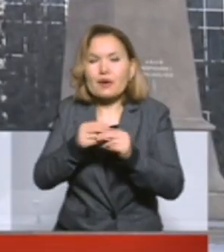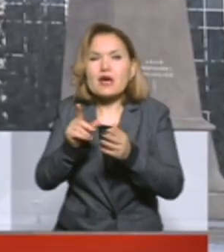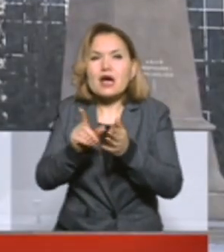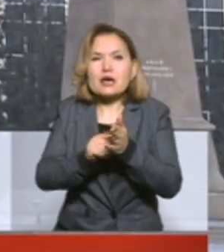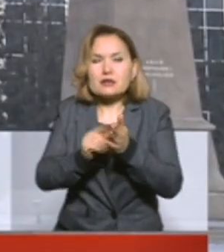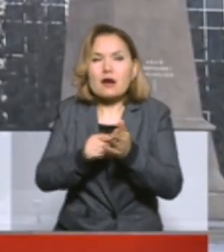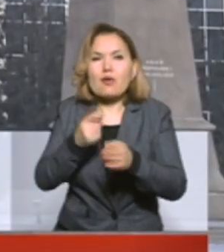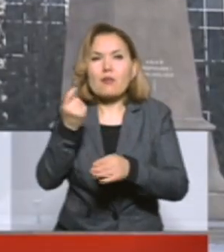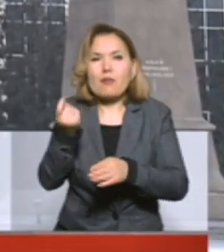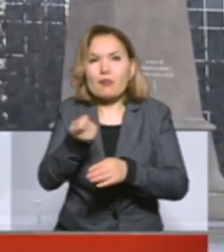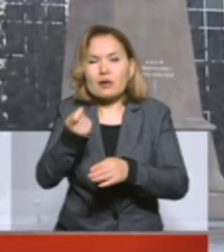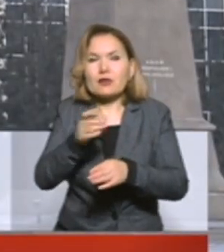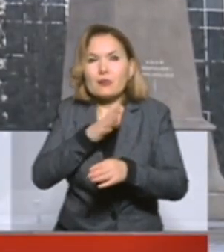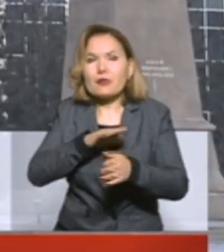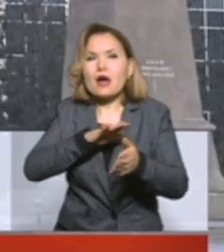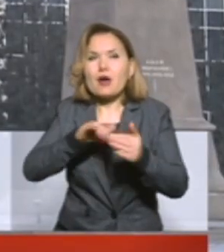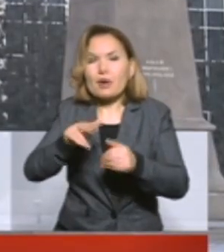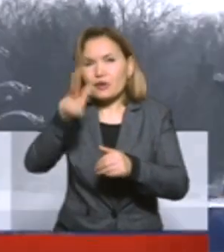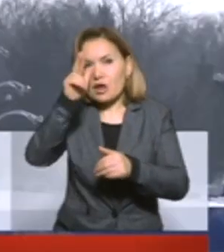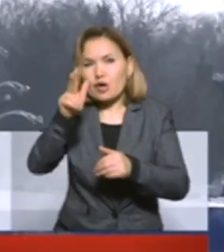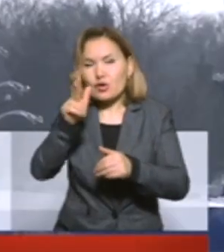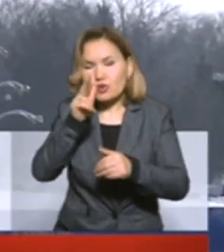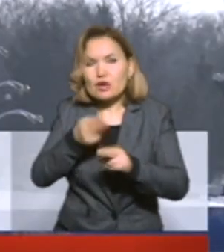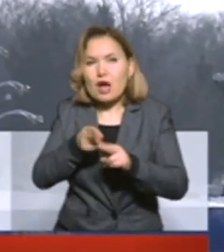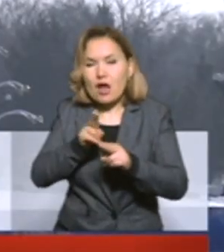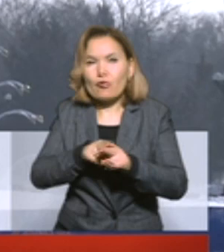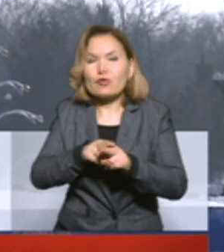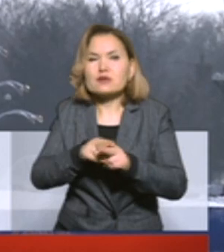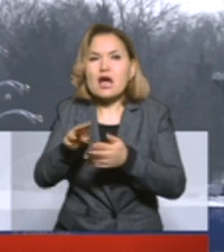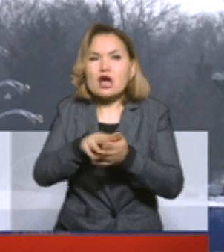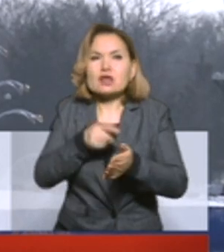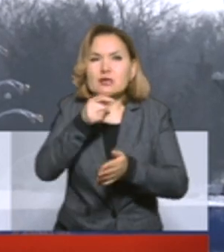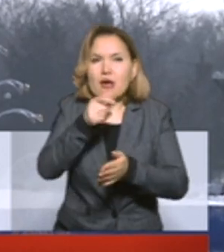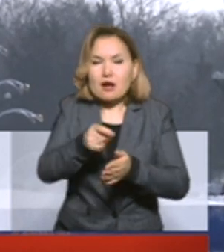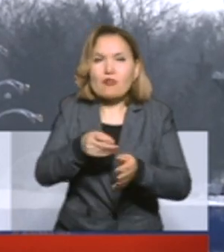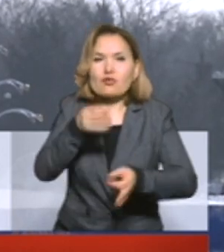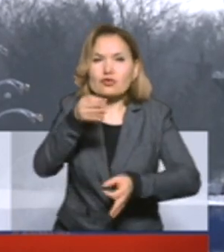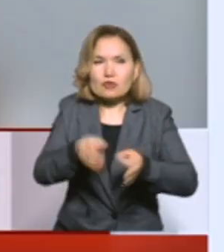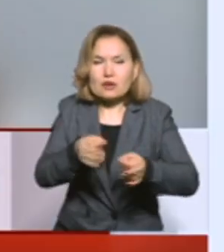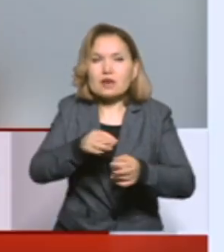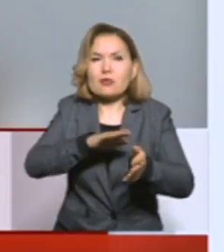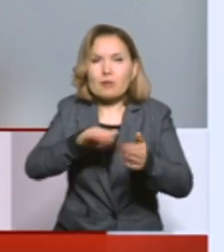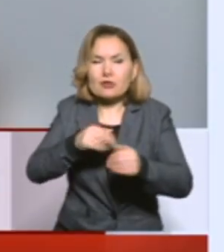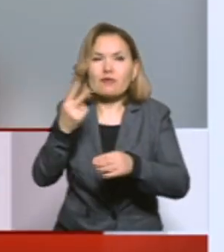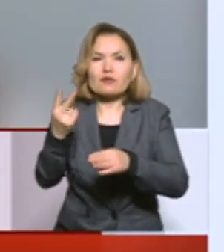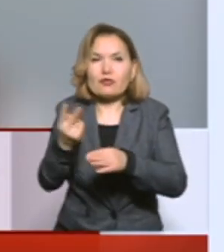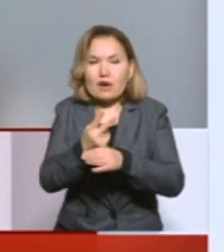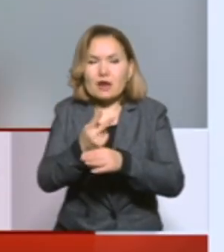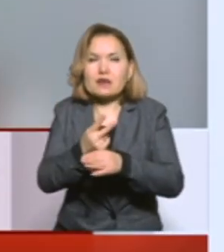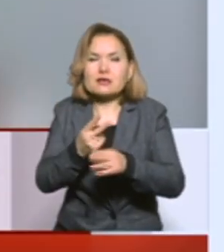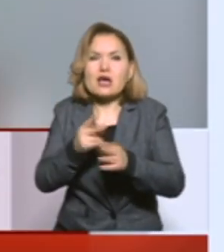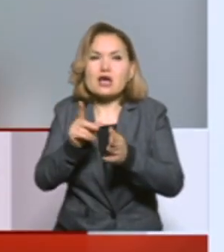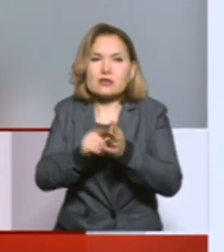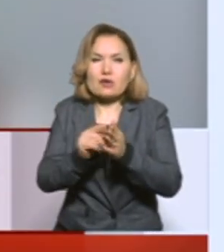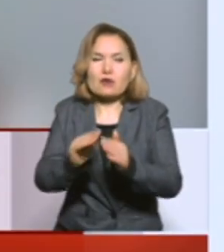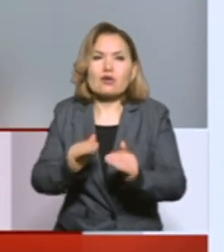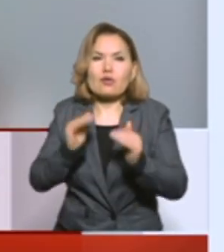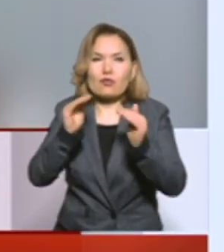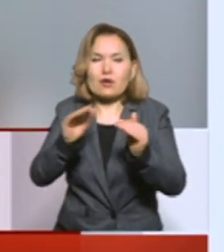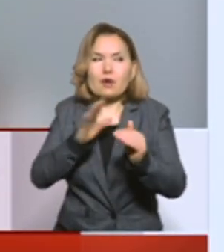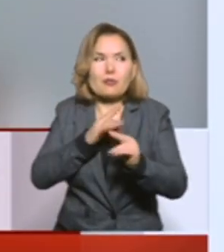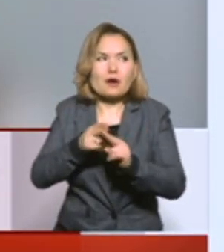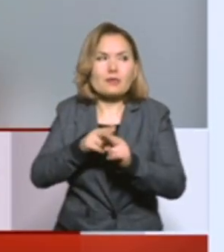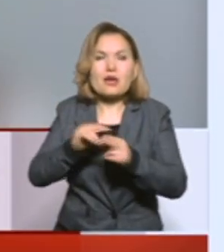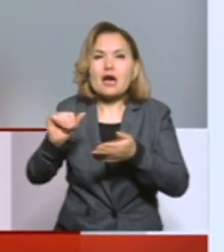зейнетақысы мардымсыз болған. Алайда 3 ай сергелденге салынып, оны 2 есеге көбейтіп алған. Расчет жасап,